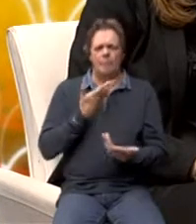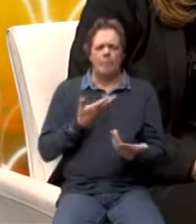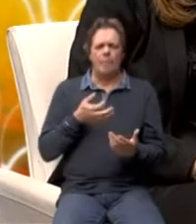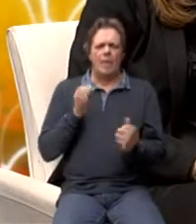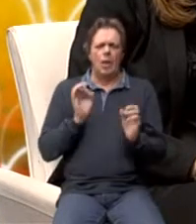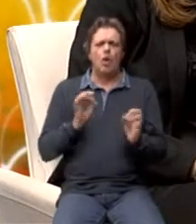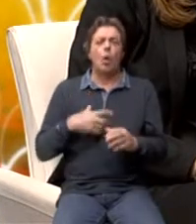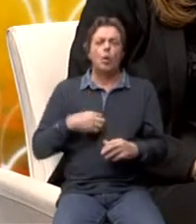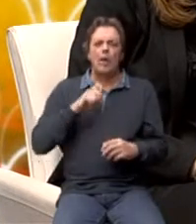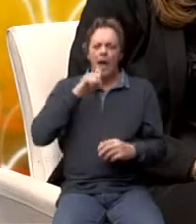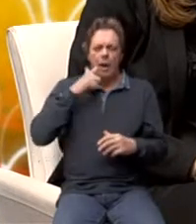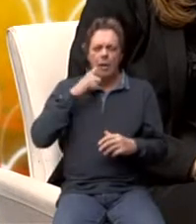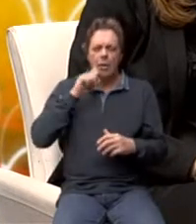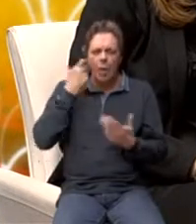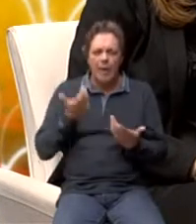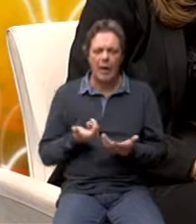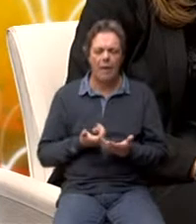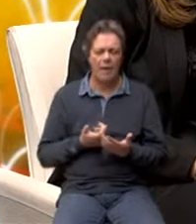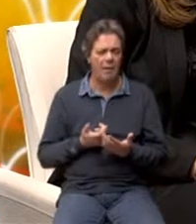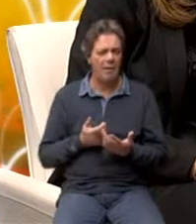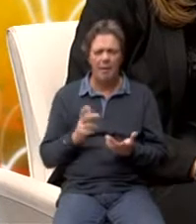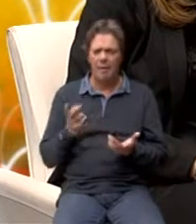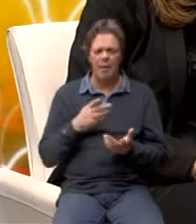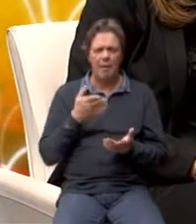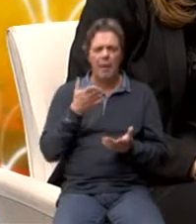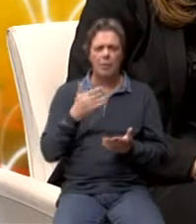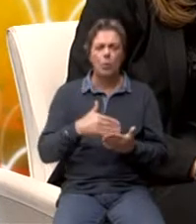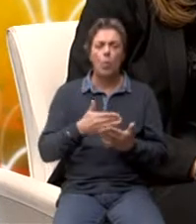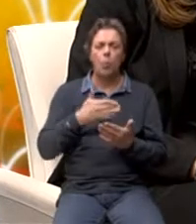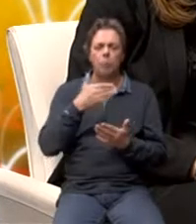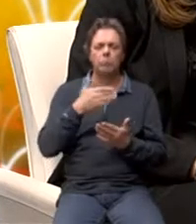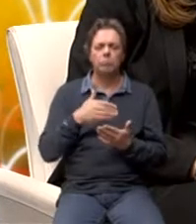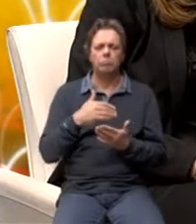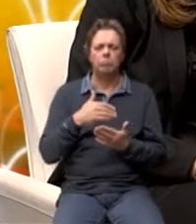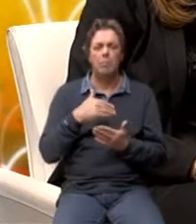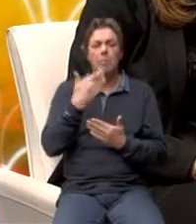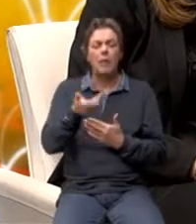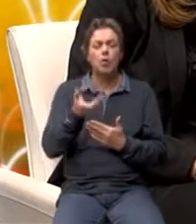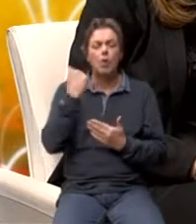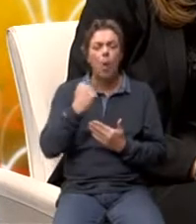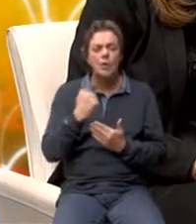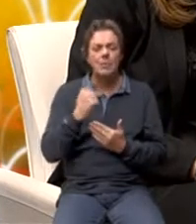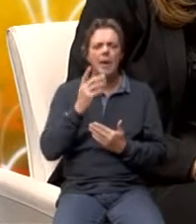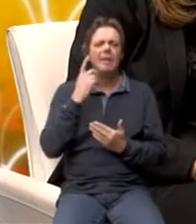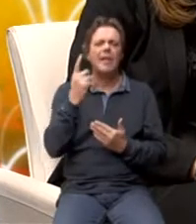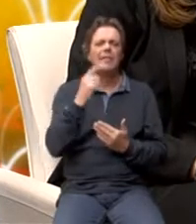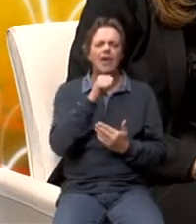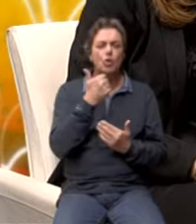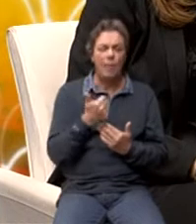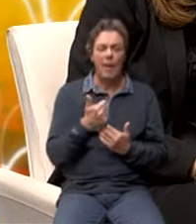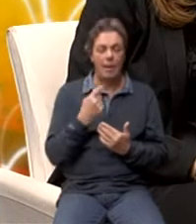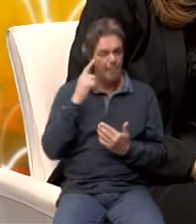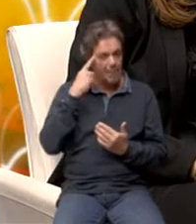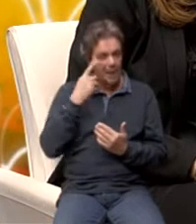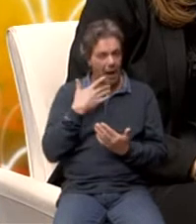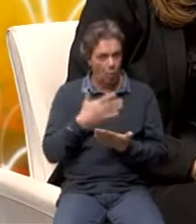dalje, ipak nemate tu prednost, osim da svaki čovjek individualno misli, ako